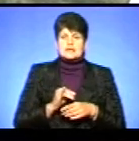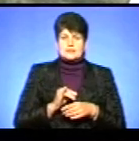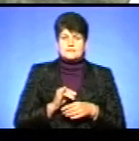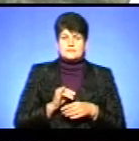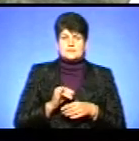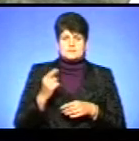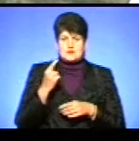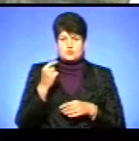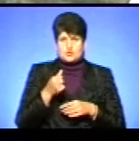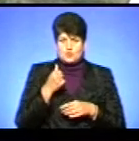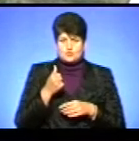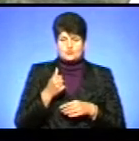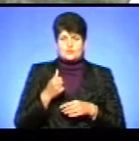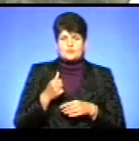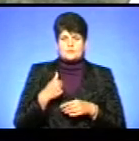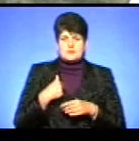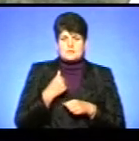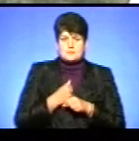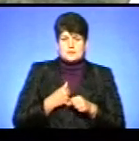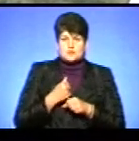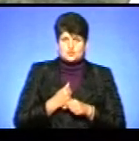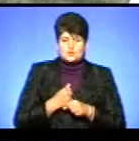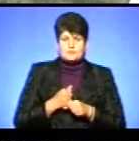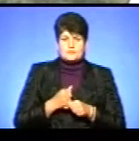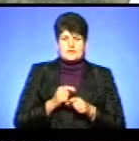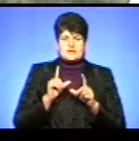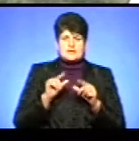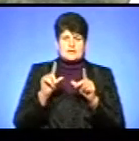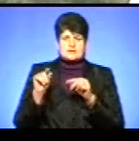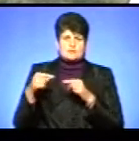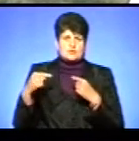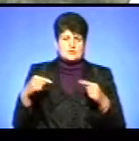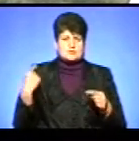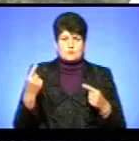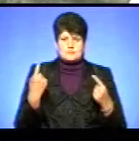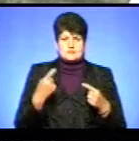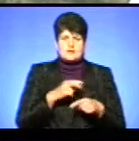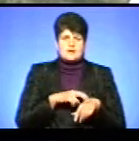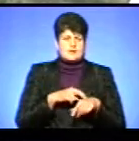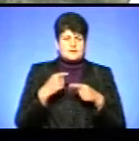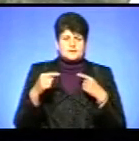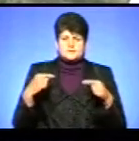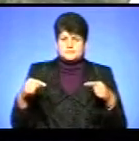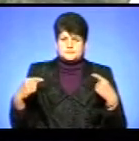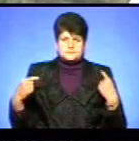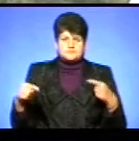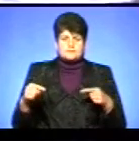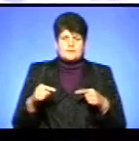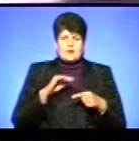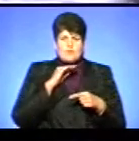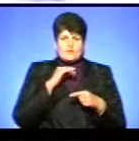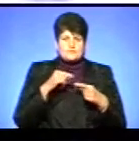З першого року ми з ним працюємо, їздимо по різних областях, по різних лікарях, різних